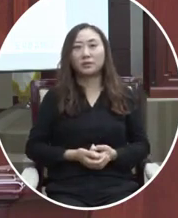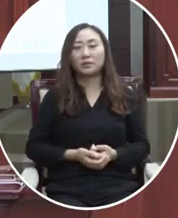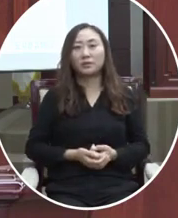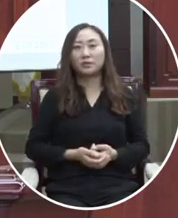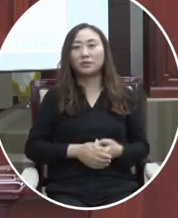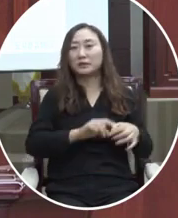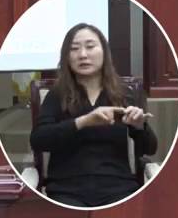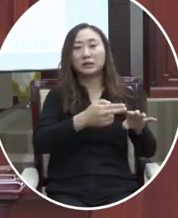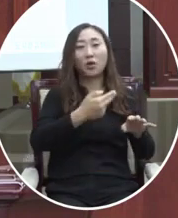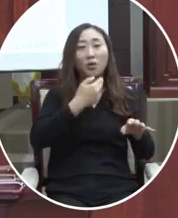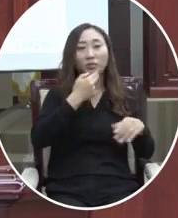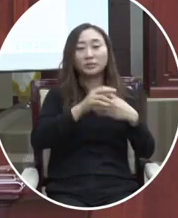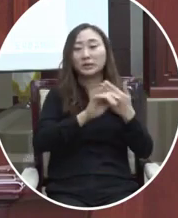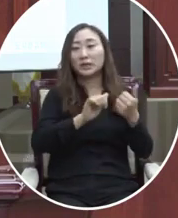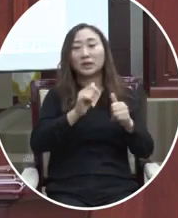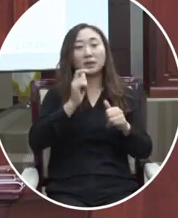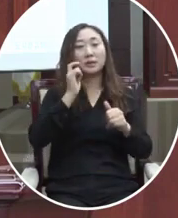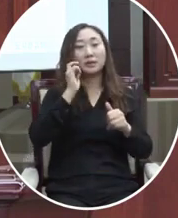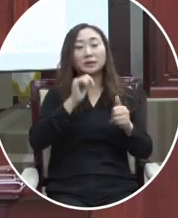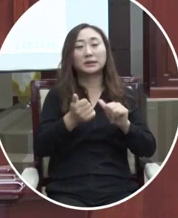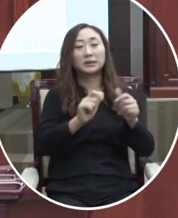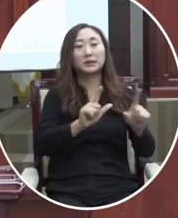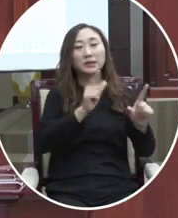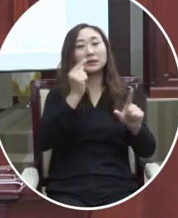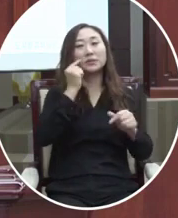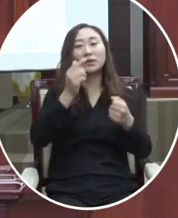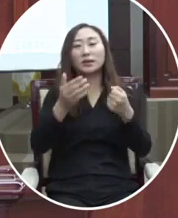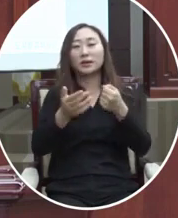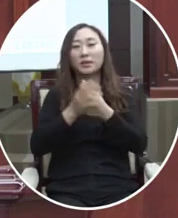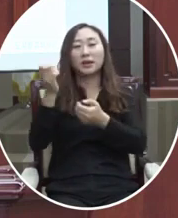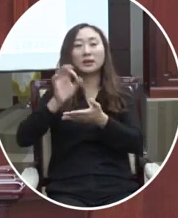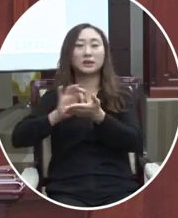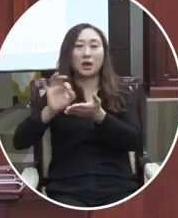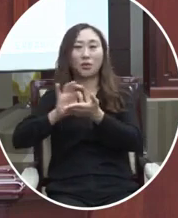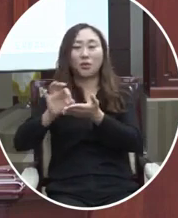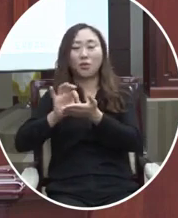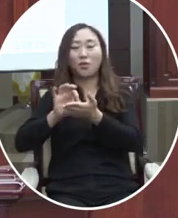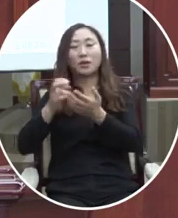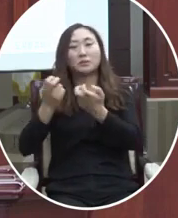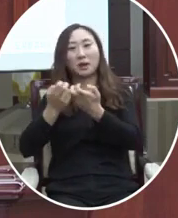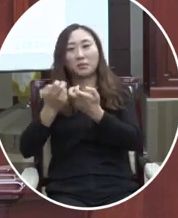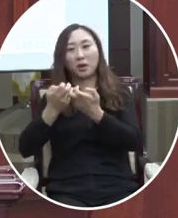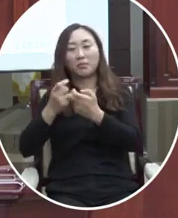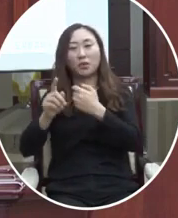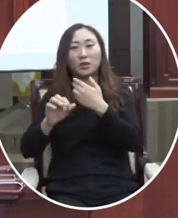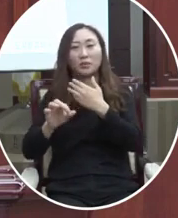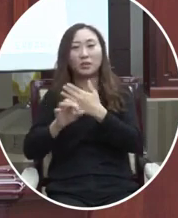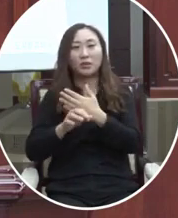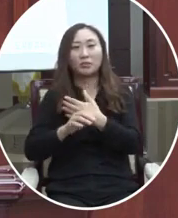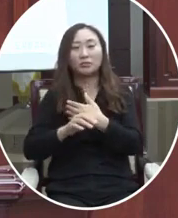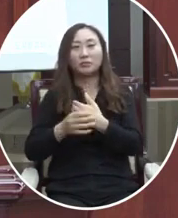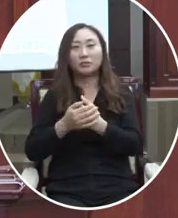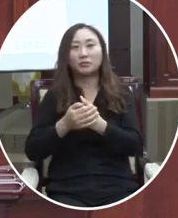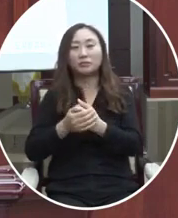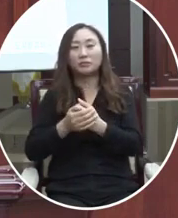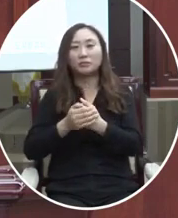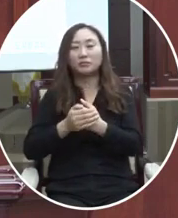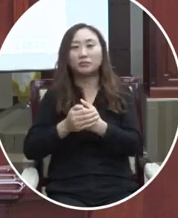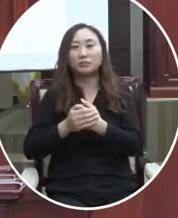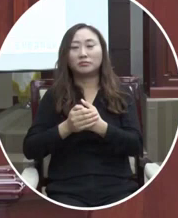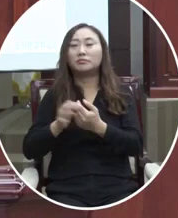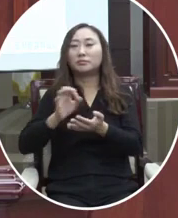수 없으니 화석연료 대신 재생에너지 중심 사회로 전환해야 합니다. 지열이나 수열 등이